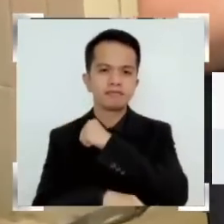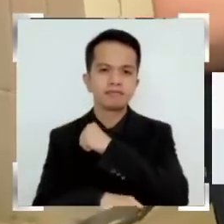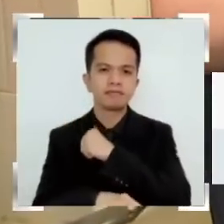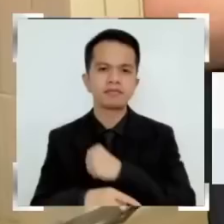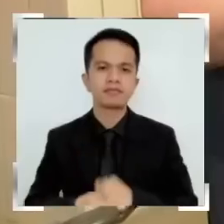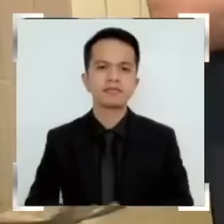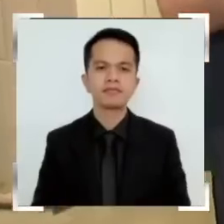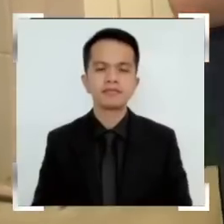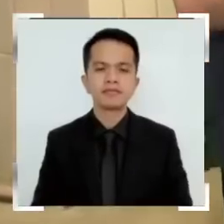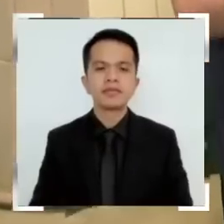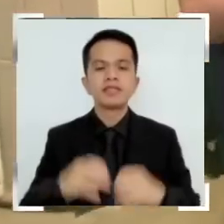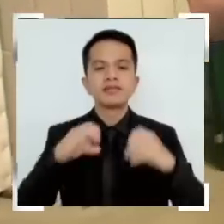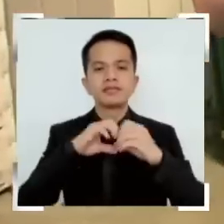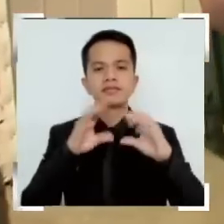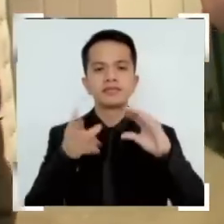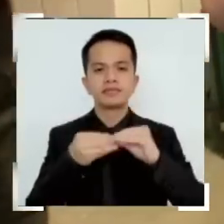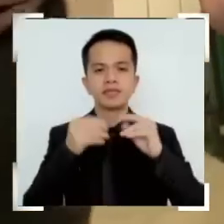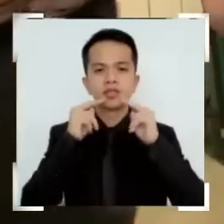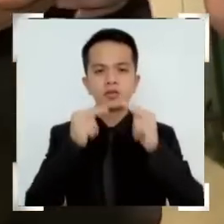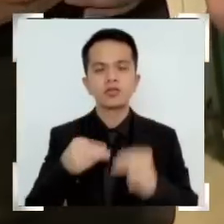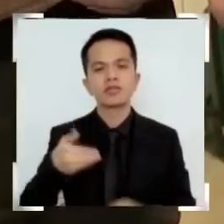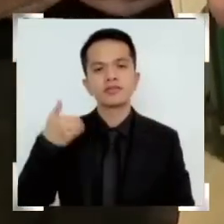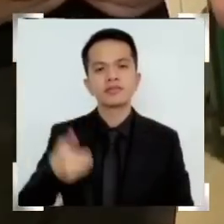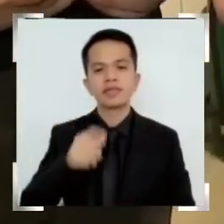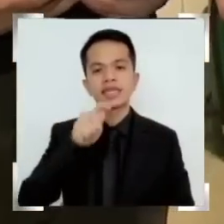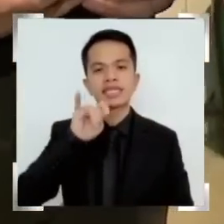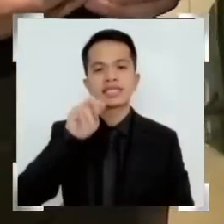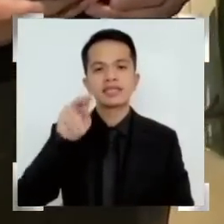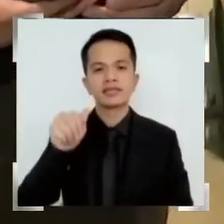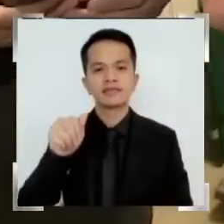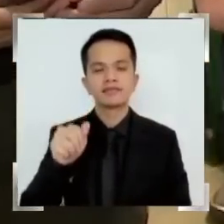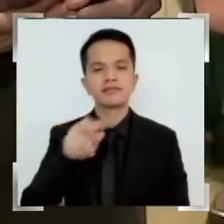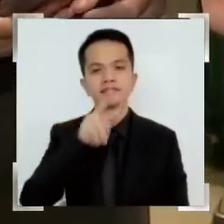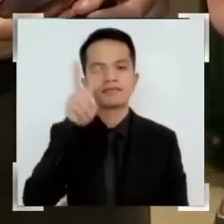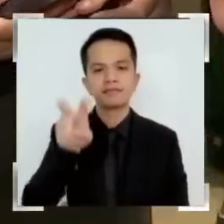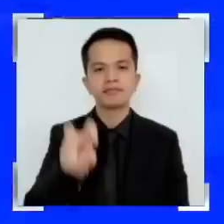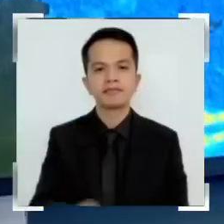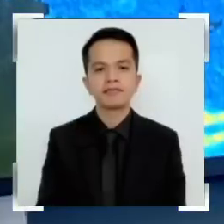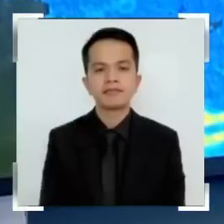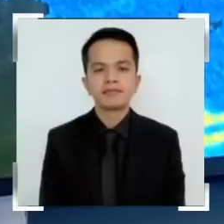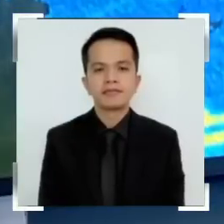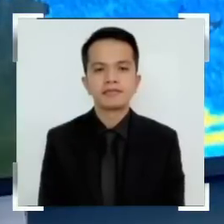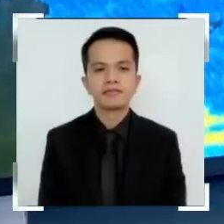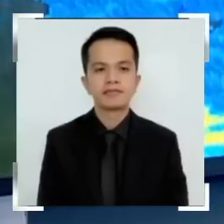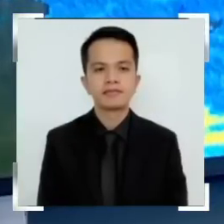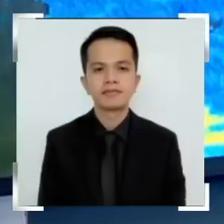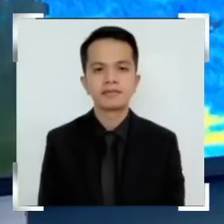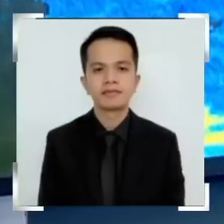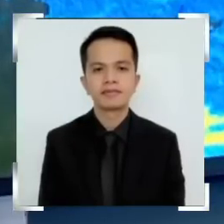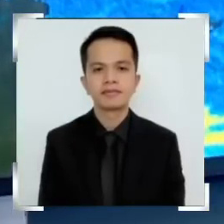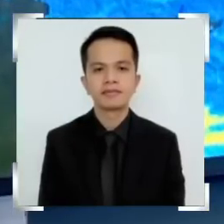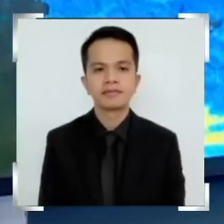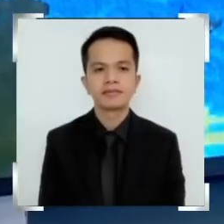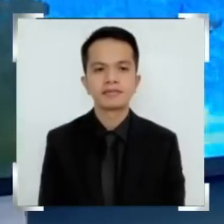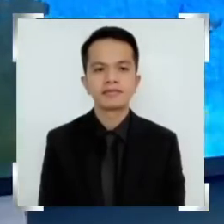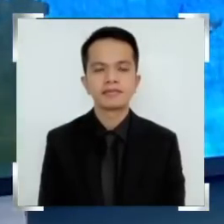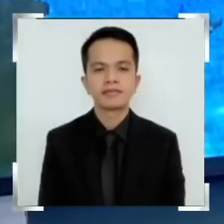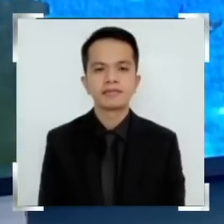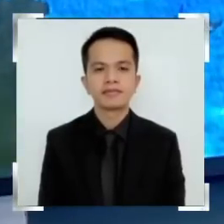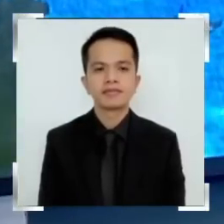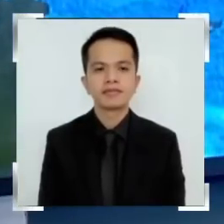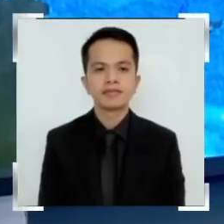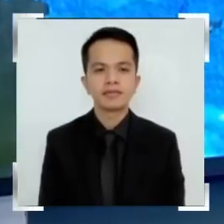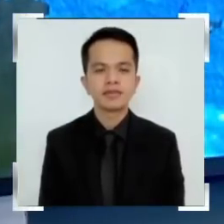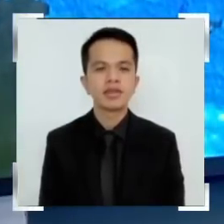GMA Integrated News, Tina Panganiban Perez, ang inyong saksi. Bagyang humina ang super typhoon